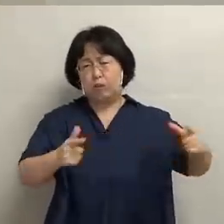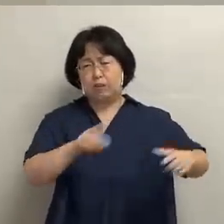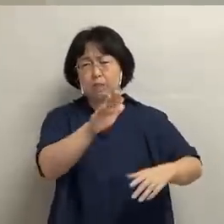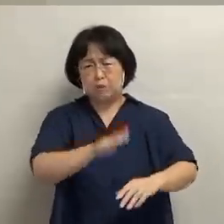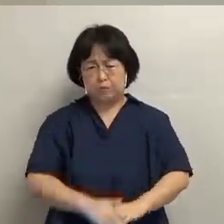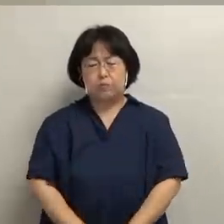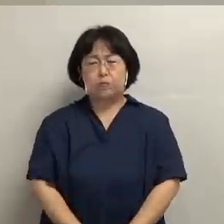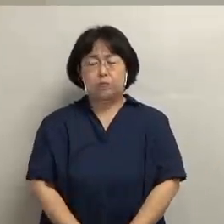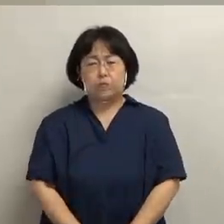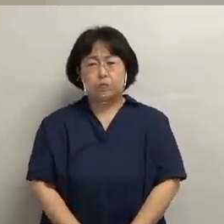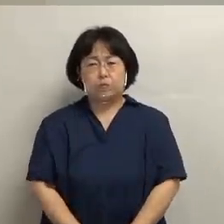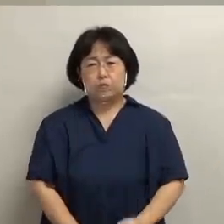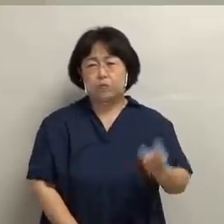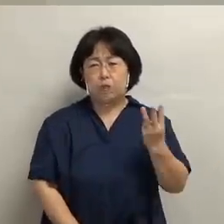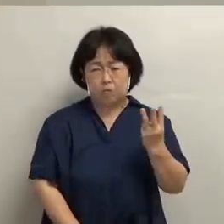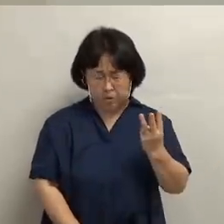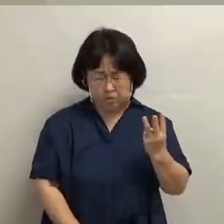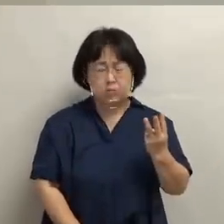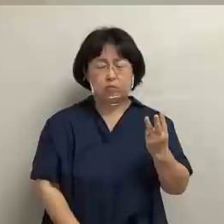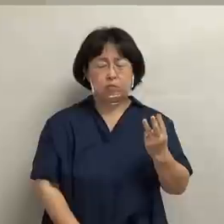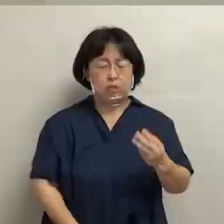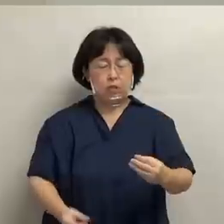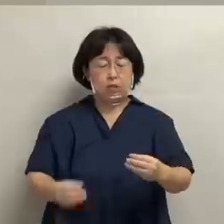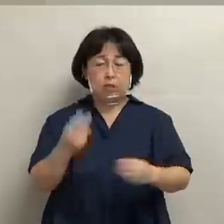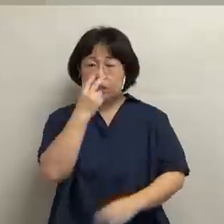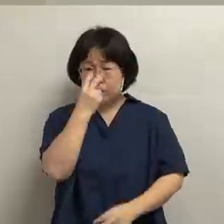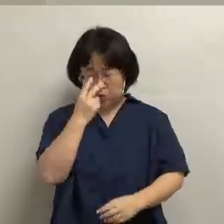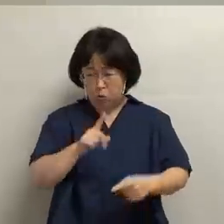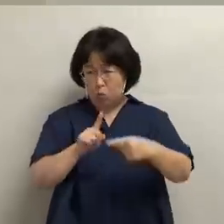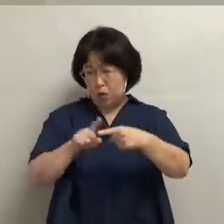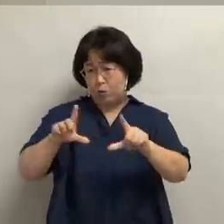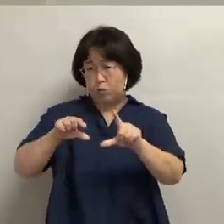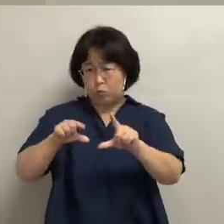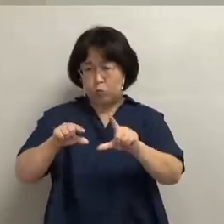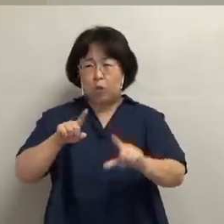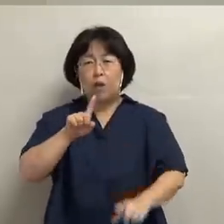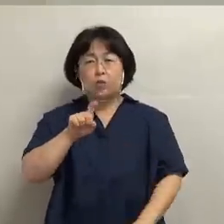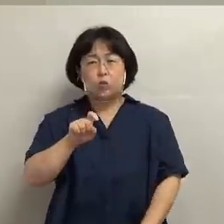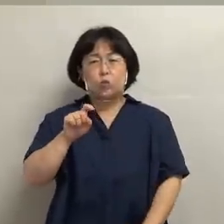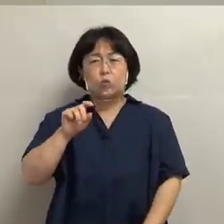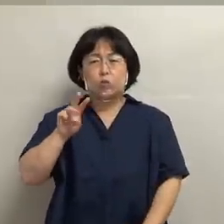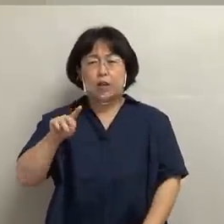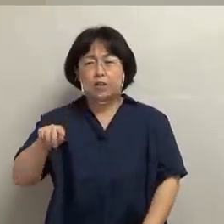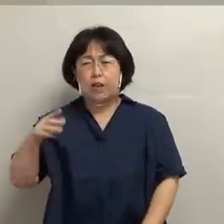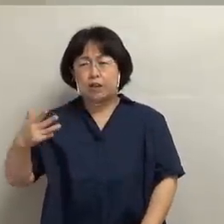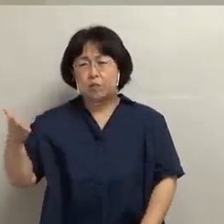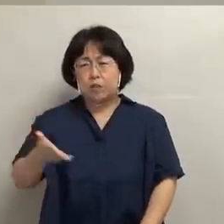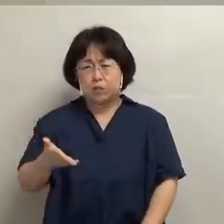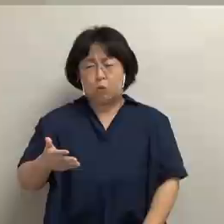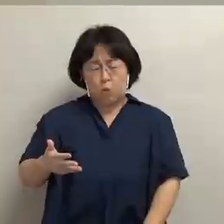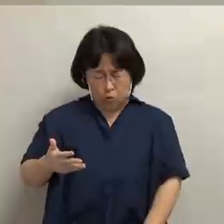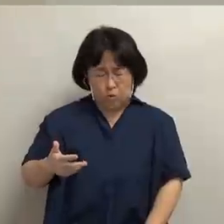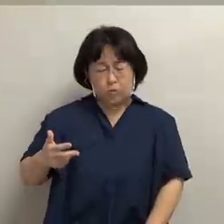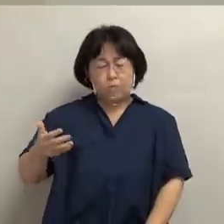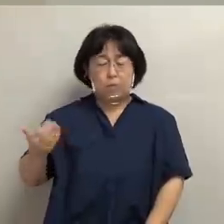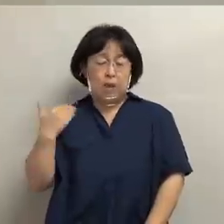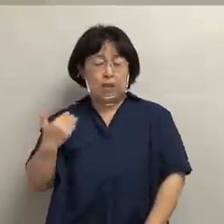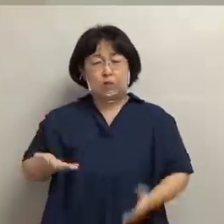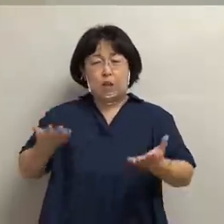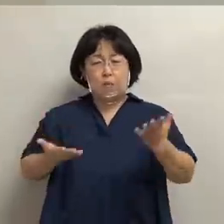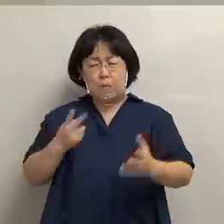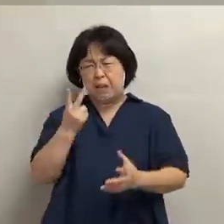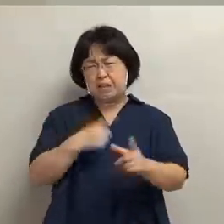かこさん検査の陽性率ですがこれは13.8%ということで前回力を比べるといいですね2倍以上になってまし